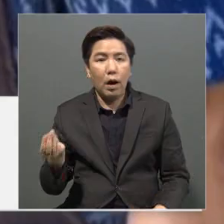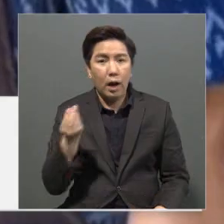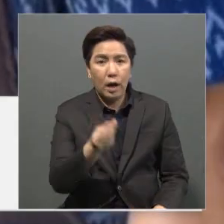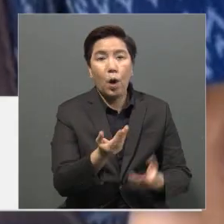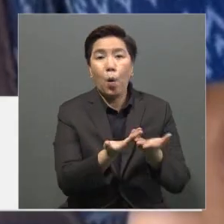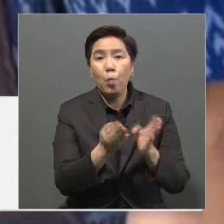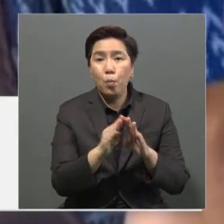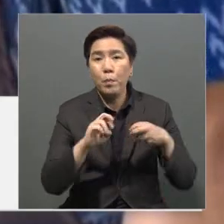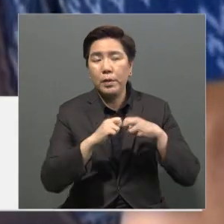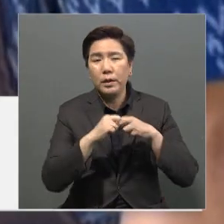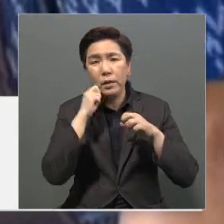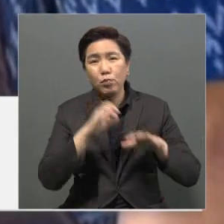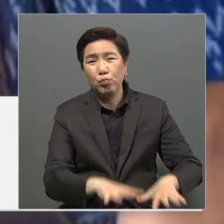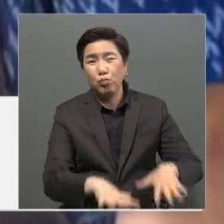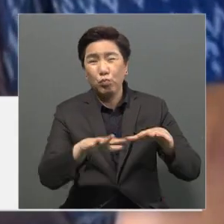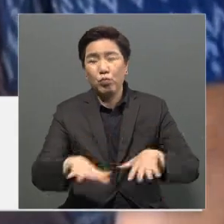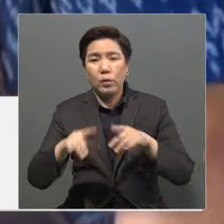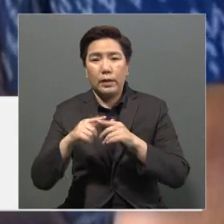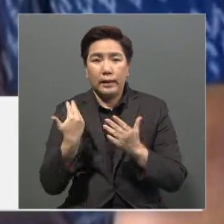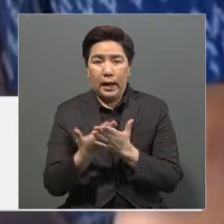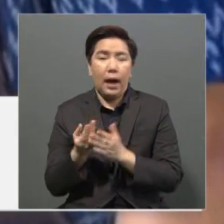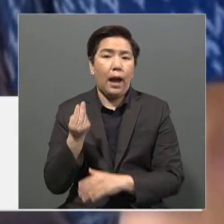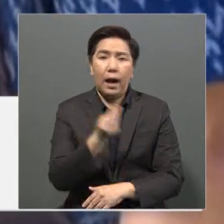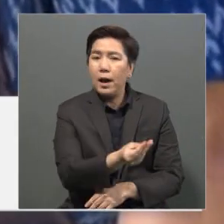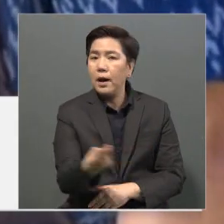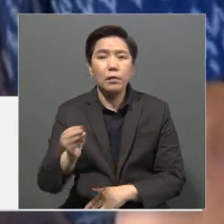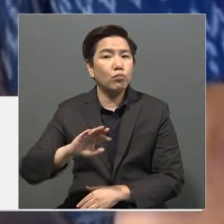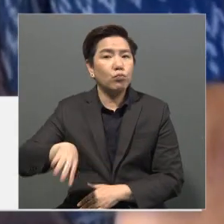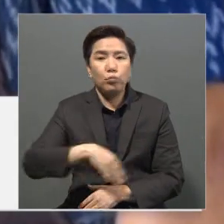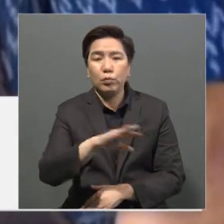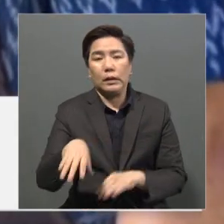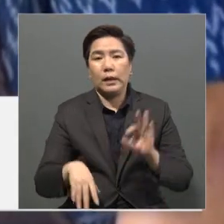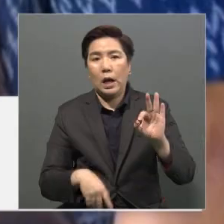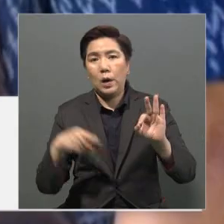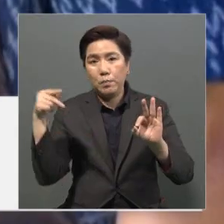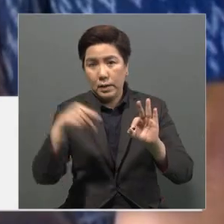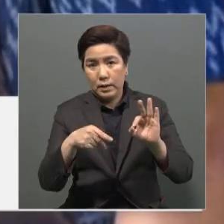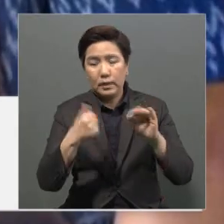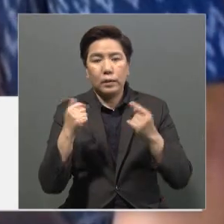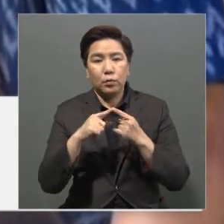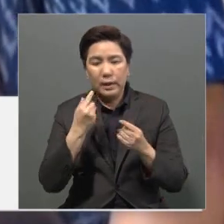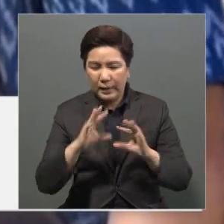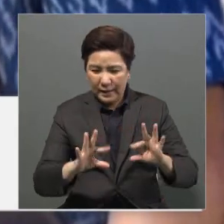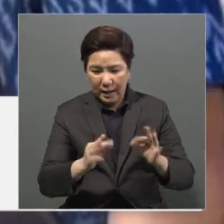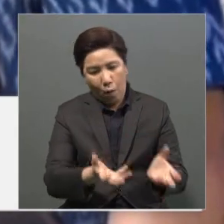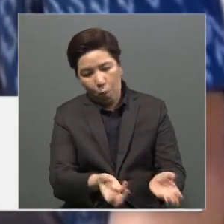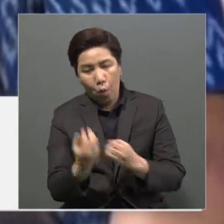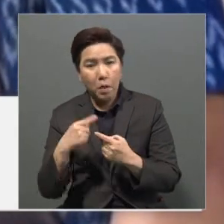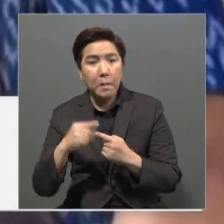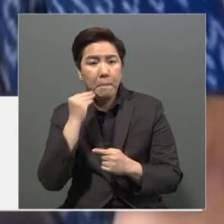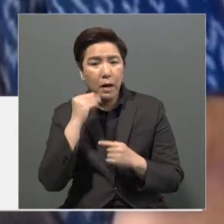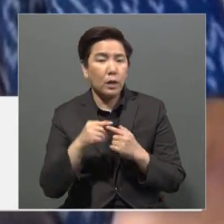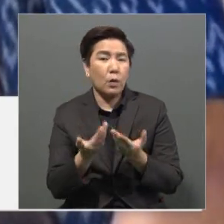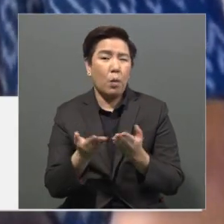เรือนที่ประสบอุทกภัยเนี่ยค่ะสามารถรับ9,000บาทได้นะคะในเบื้องต้นก่อนแล้วก็ยังมีในส่วนของการล้างโทนนะคะตามบ้านเรือ